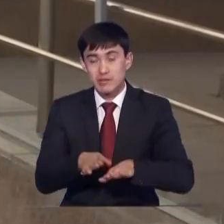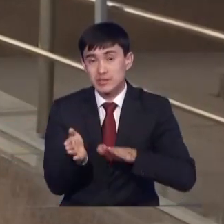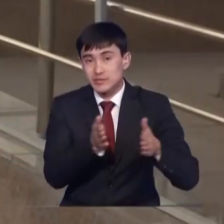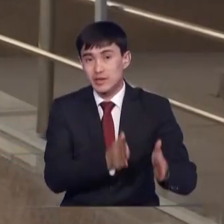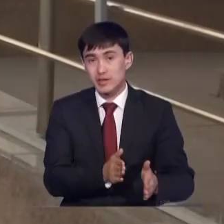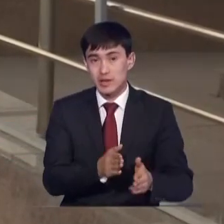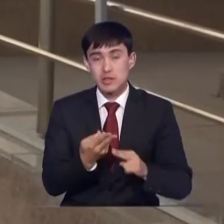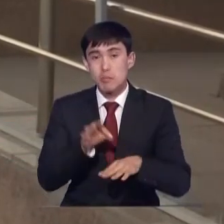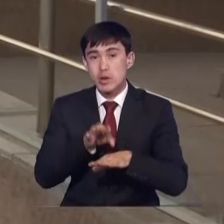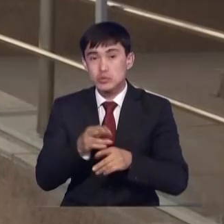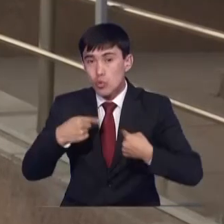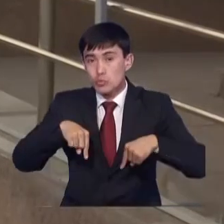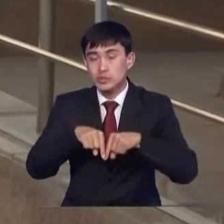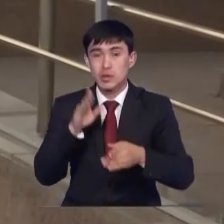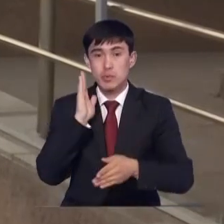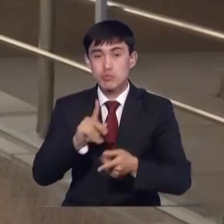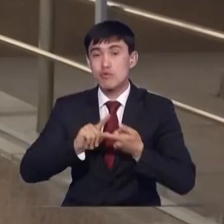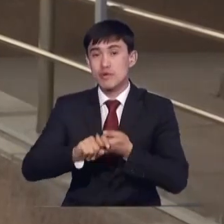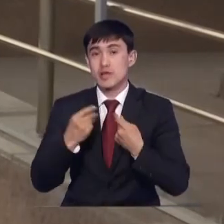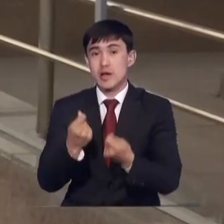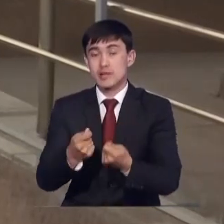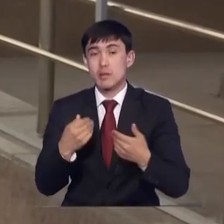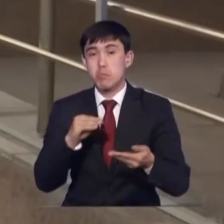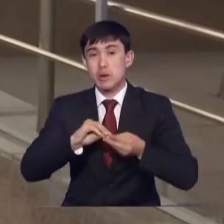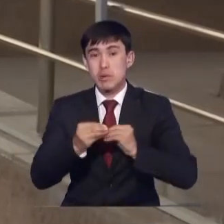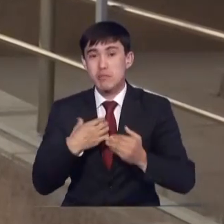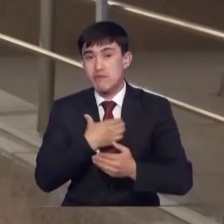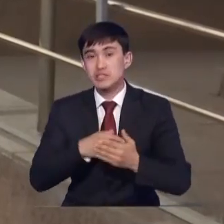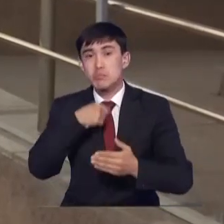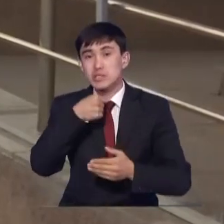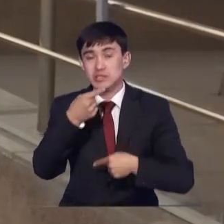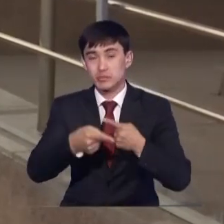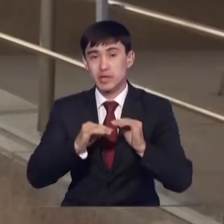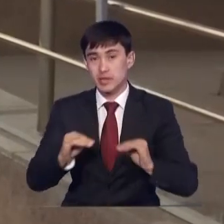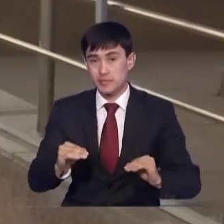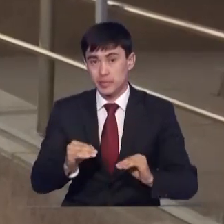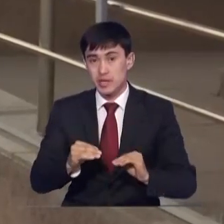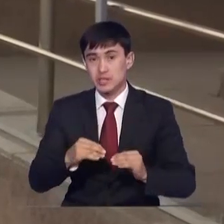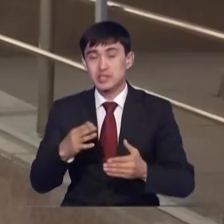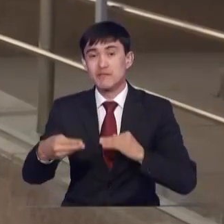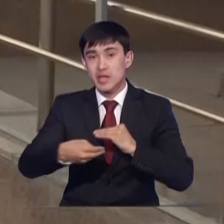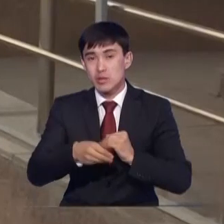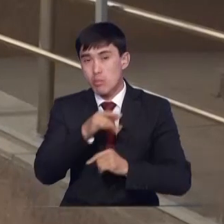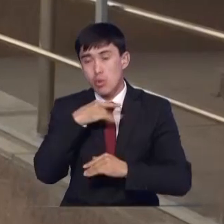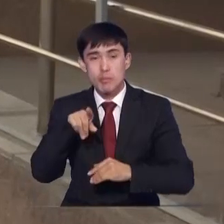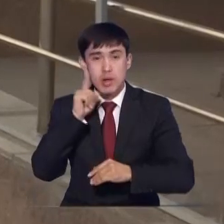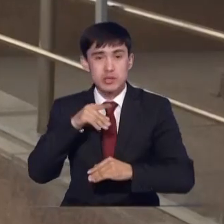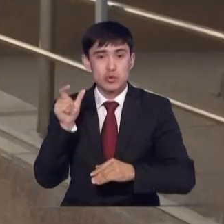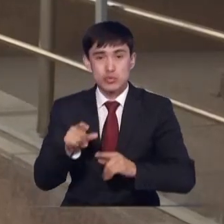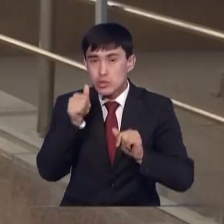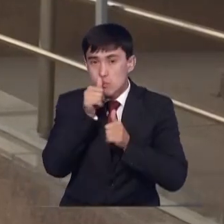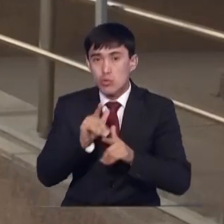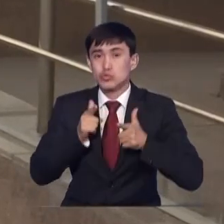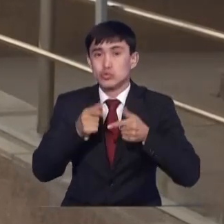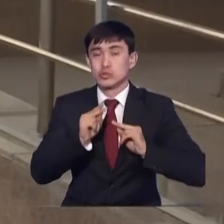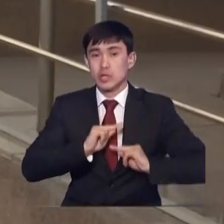стороне эта болезнь общества напрямую влияет проблемы подрастающего поколения из-за взяток многие молодые люди не могут